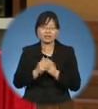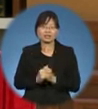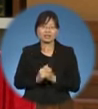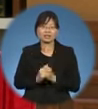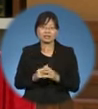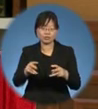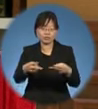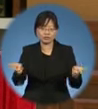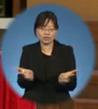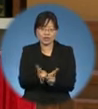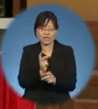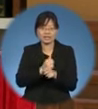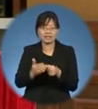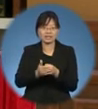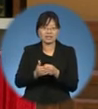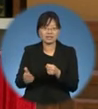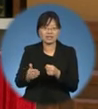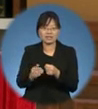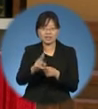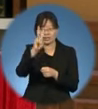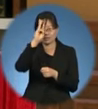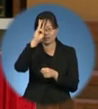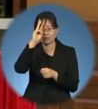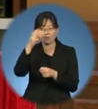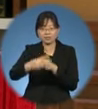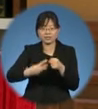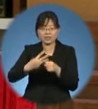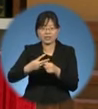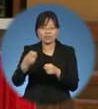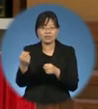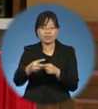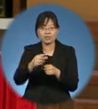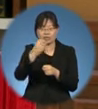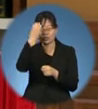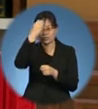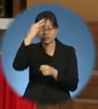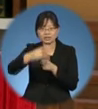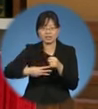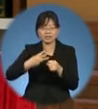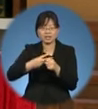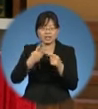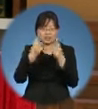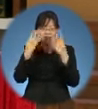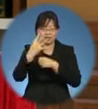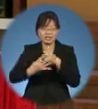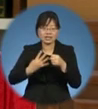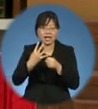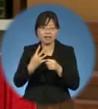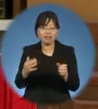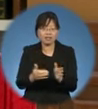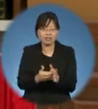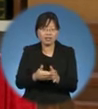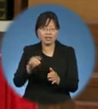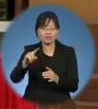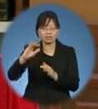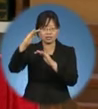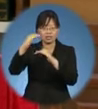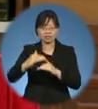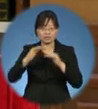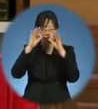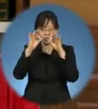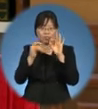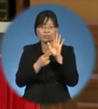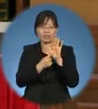때문에 중학교 3년 고등학교 3년, 대학교 4년 그렇죠. 근데 그 과정도 보면